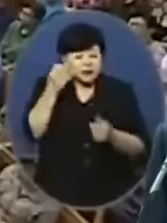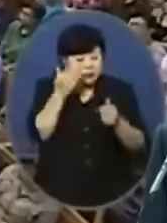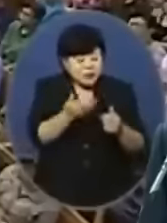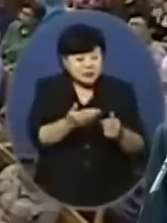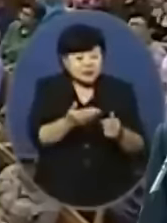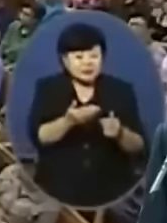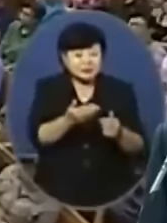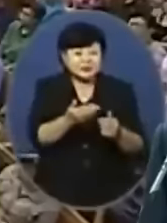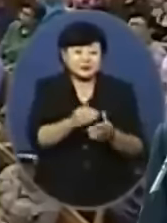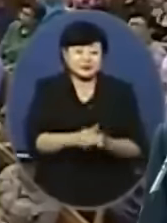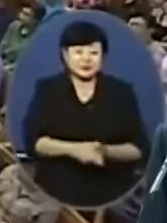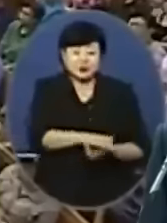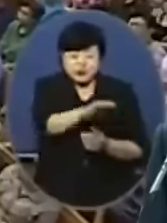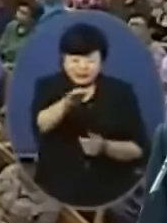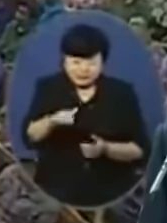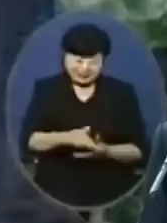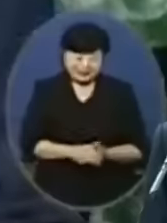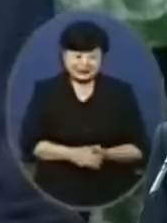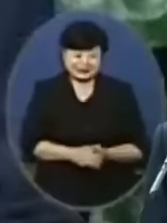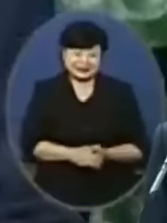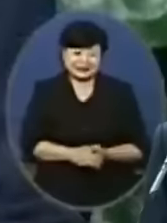성령이 우리를